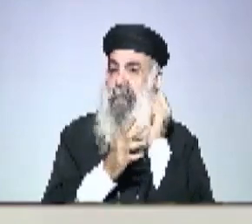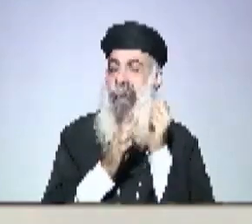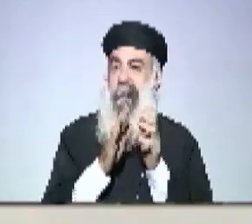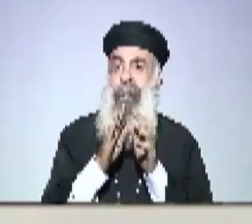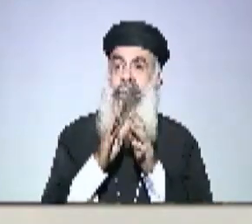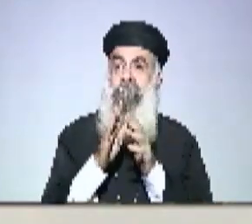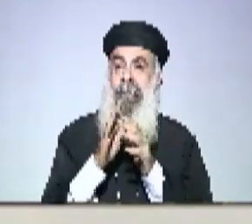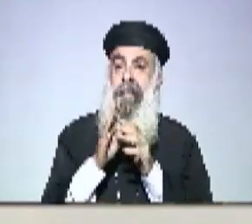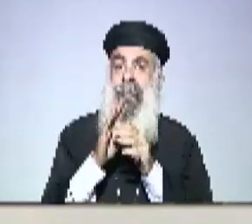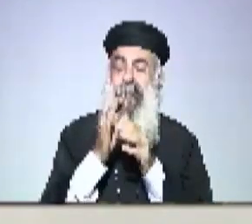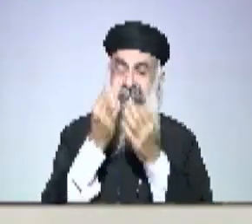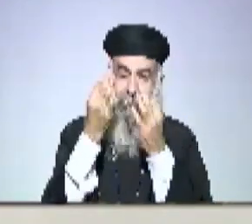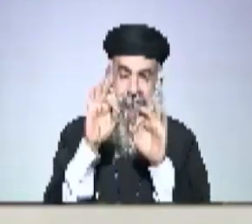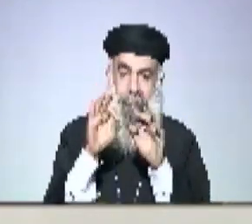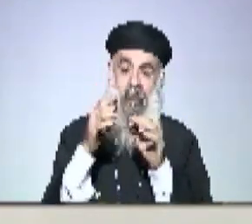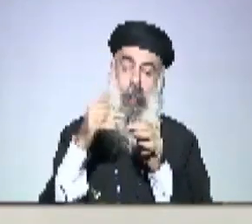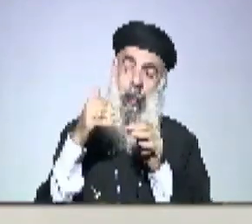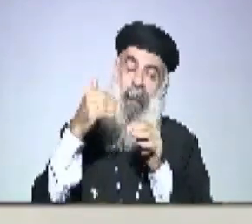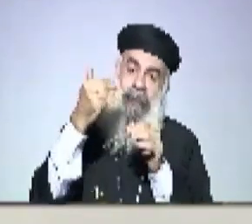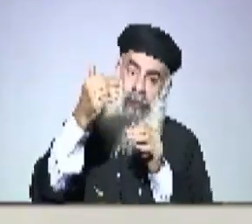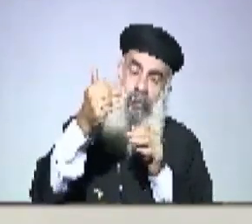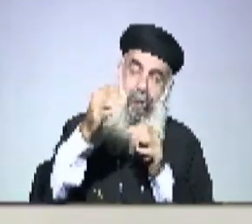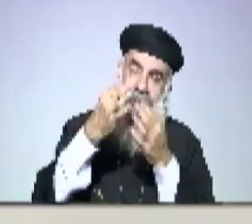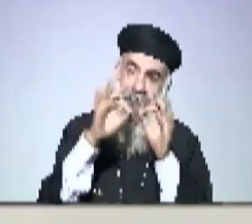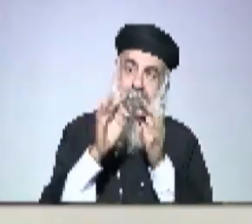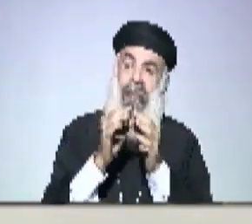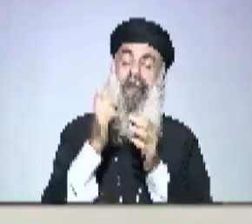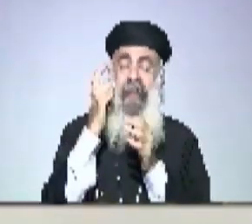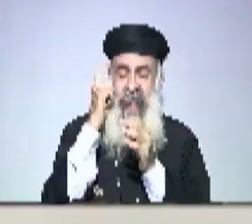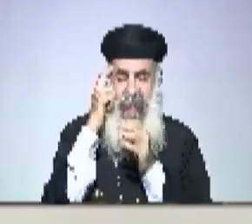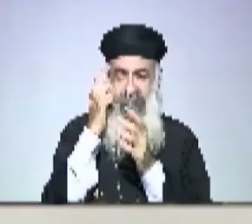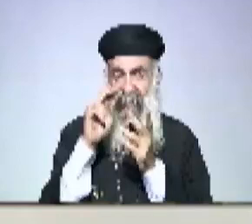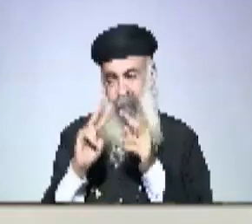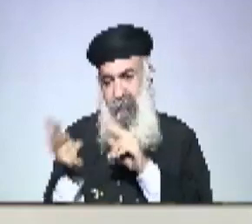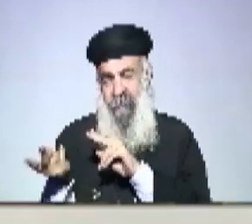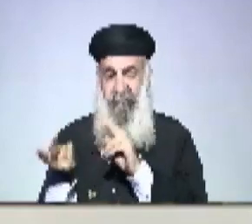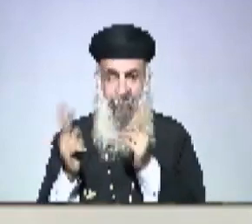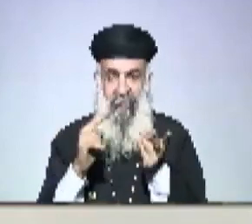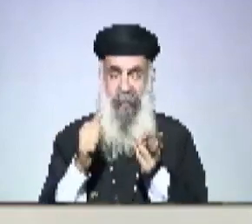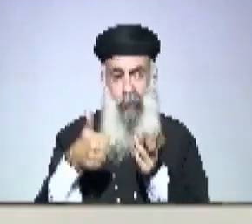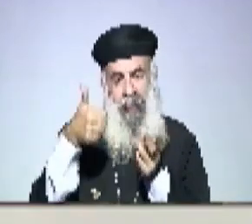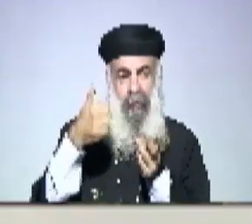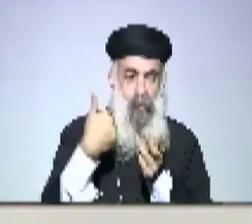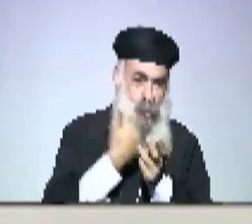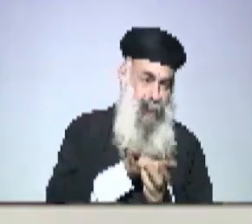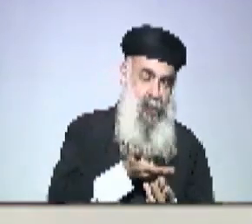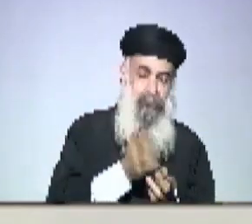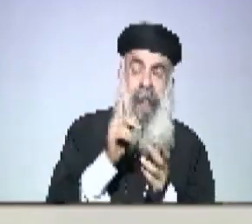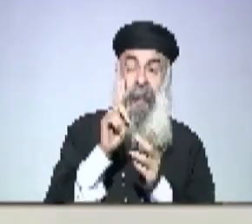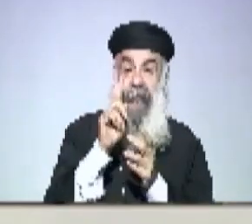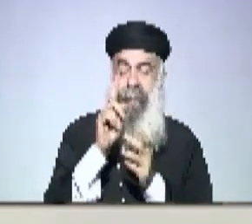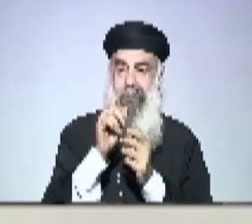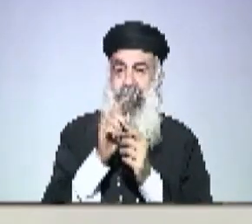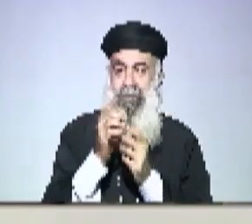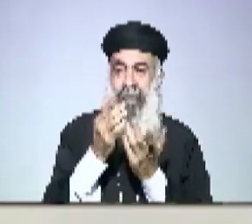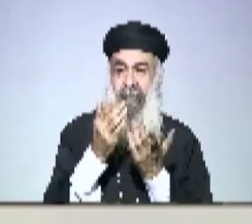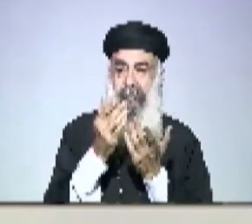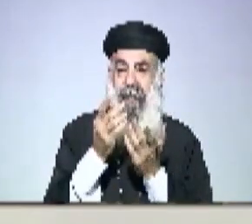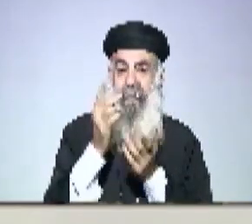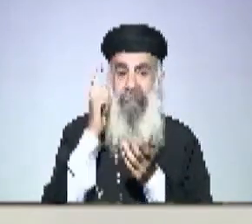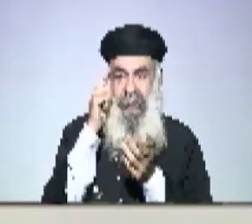للنمو في الكمال فممكن يكون عارف الفرق بين الخير والشر لكن